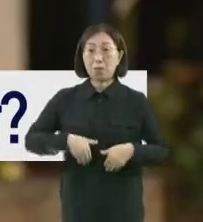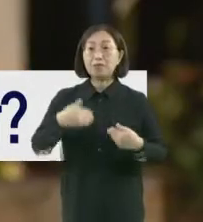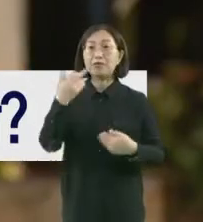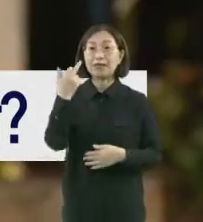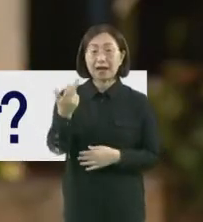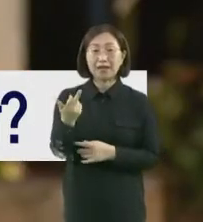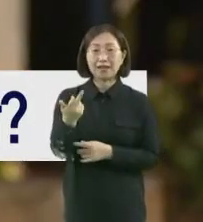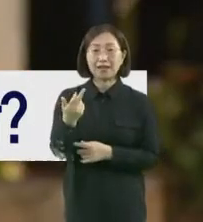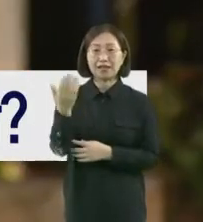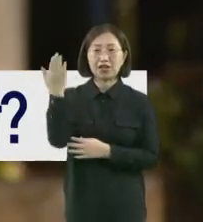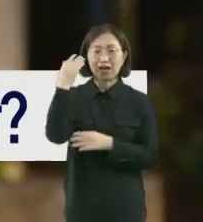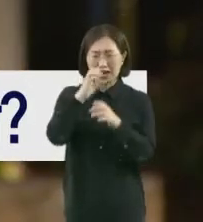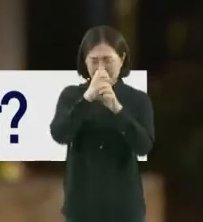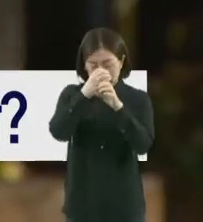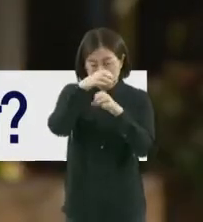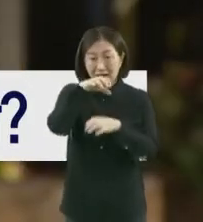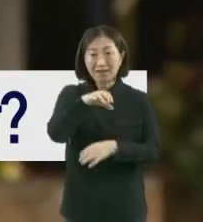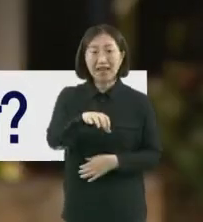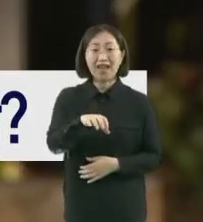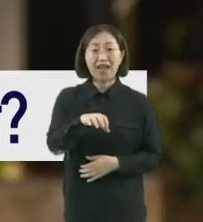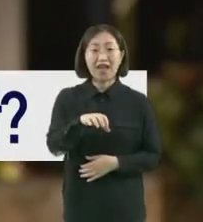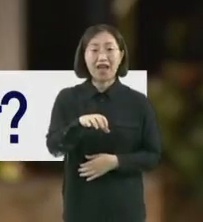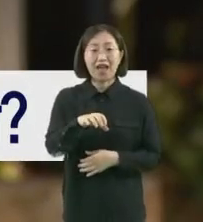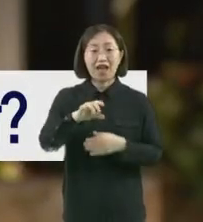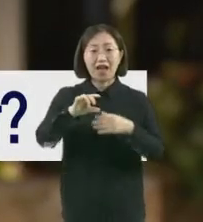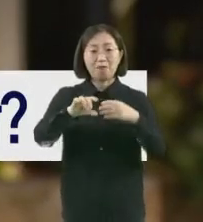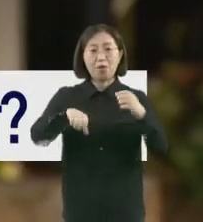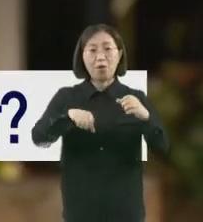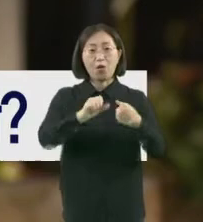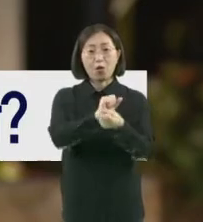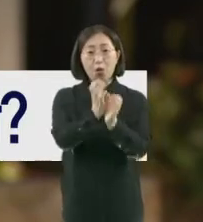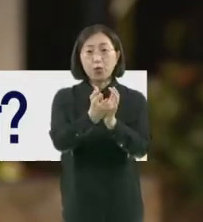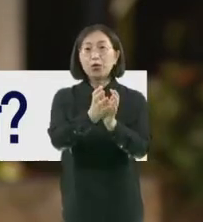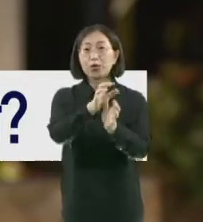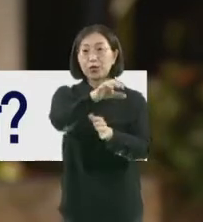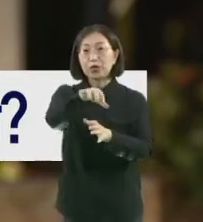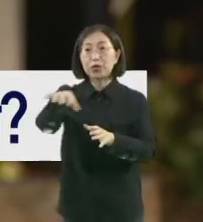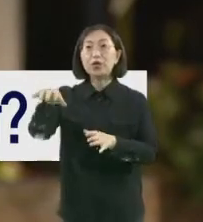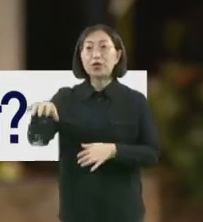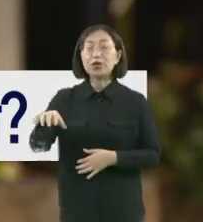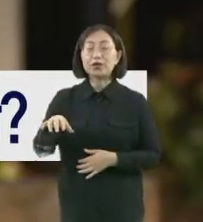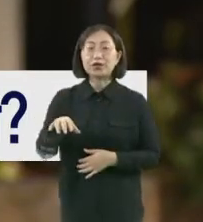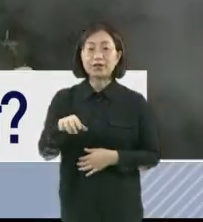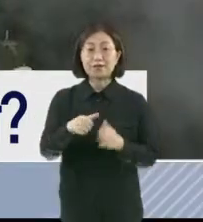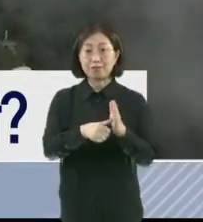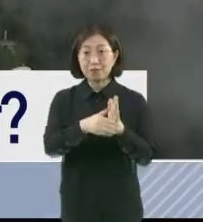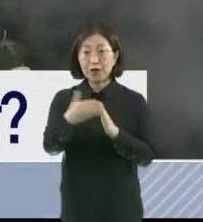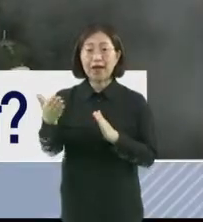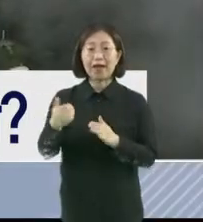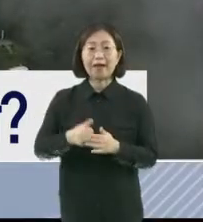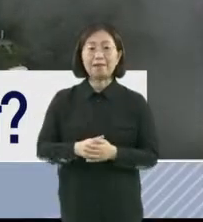과거의 전망대하고 오월드가 대표적인데, 지금 이 오월드 같은 경우는